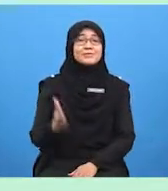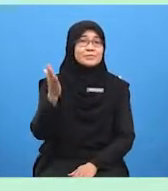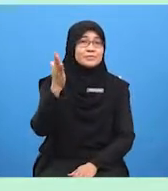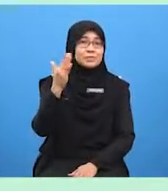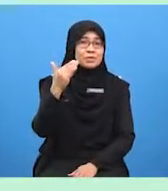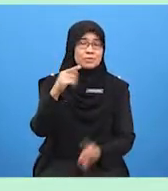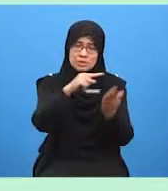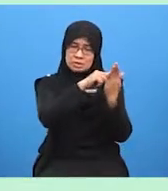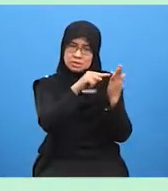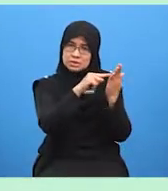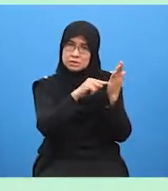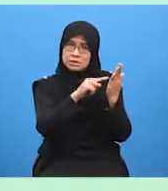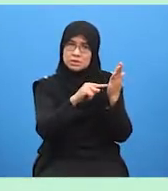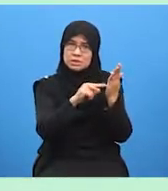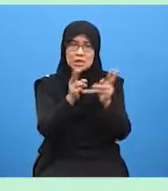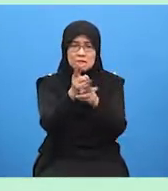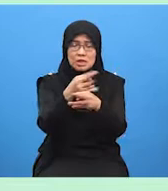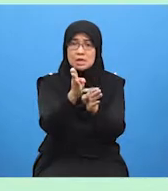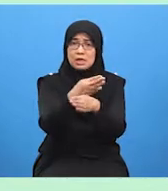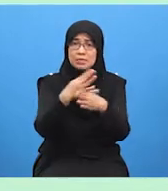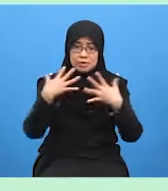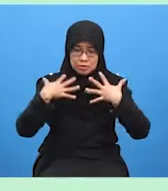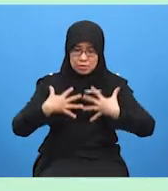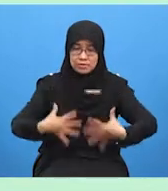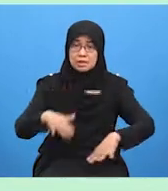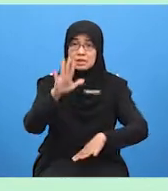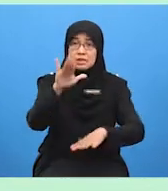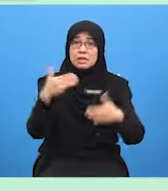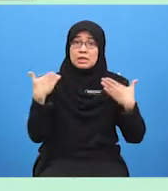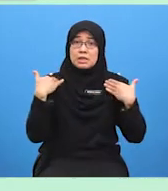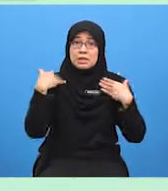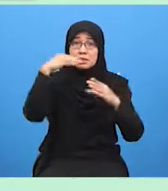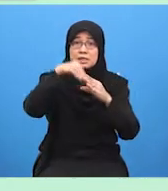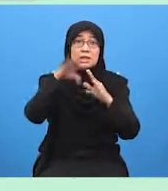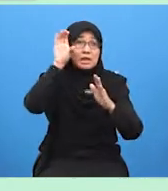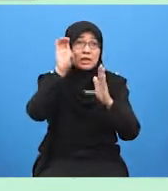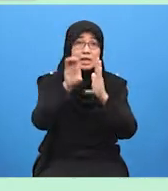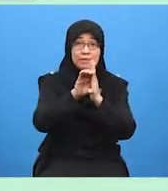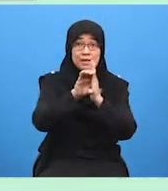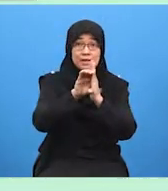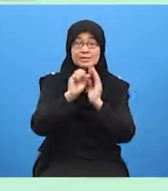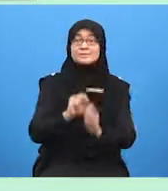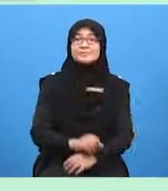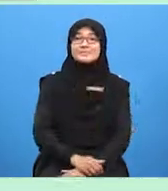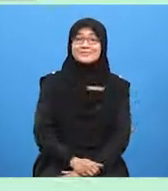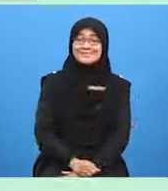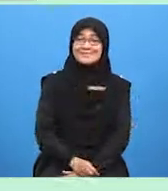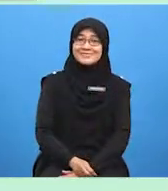Cuba kamu senaraikan reka bentuk pakaian yang terdapat dalam gambar ini.